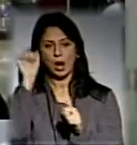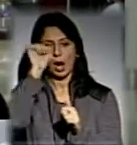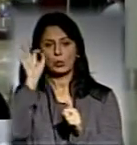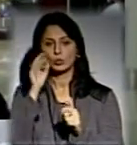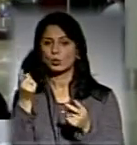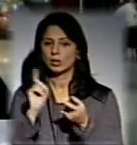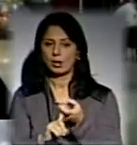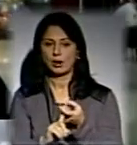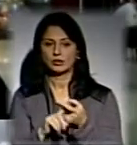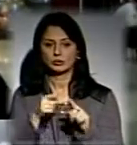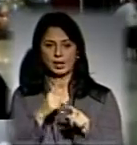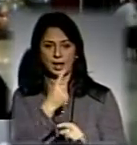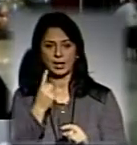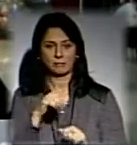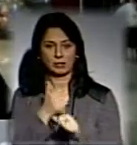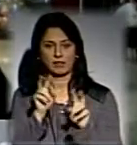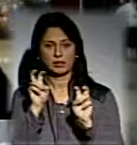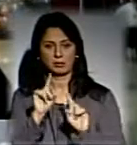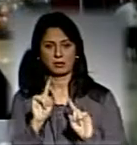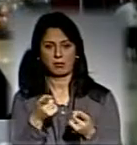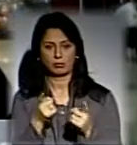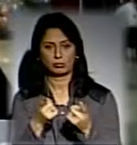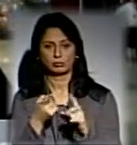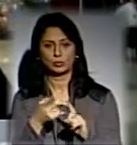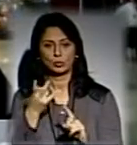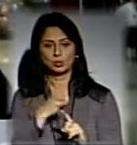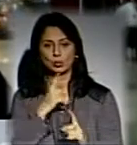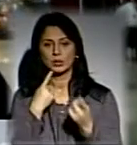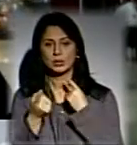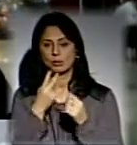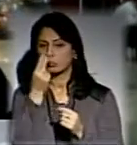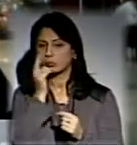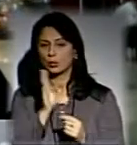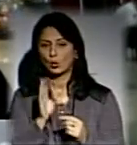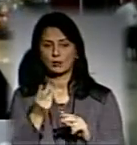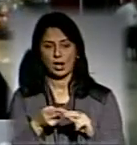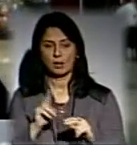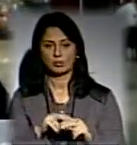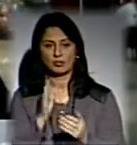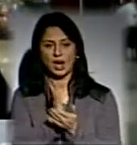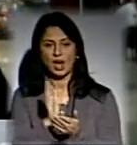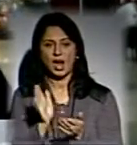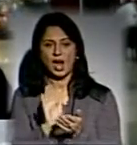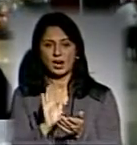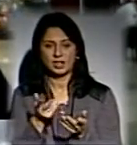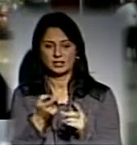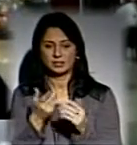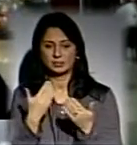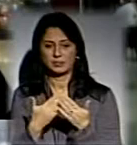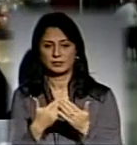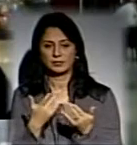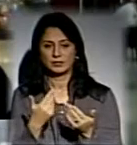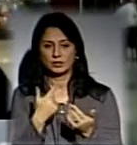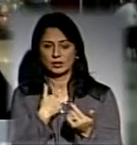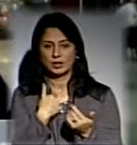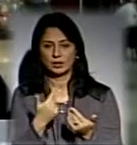აფხაზეთთან დაკავშირებით. ეს ერთ-ერთი მთავარი თემაა, რაზეც მინდა ვისაუბრო, მიუხედავად იმისა, რომ არ არის ეს